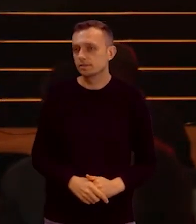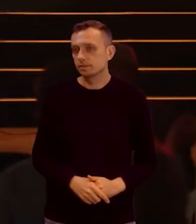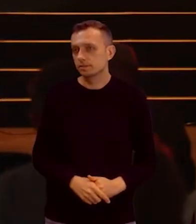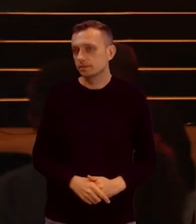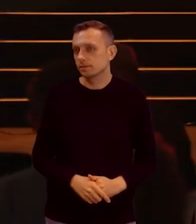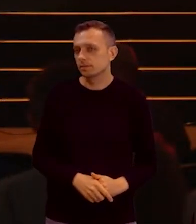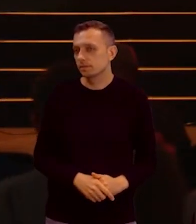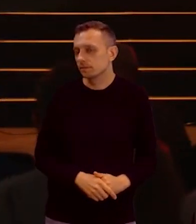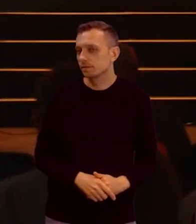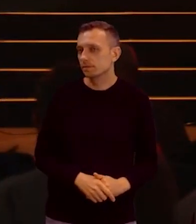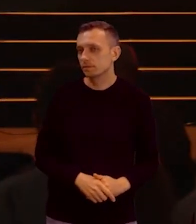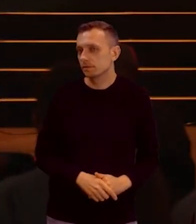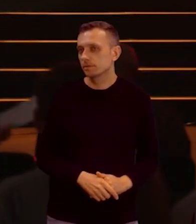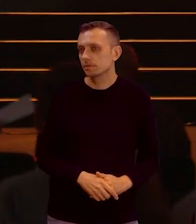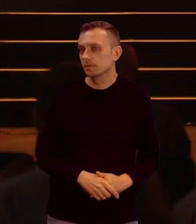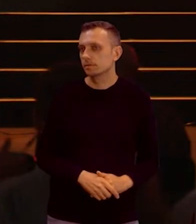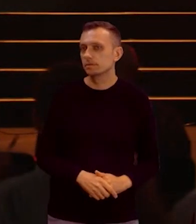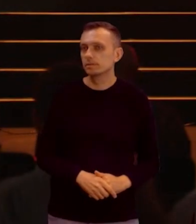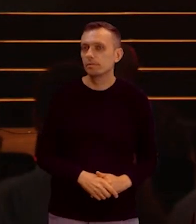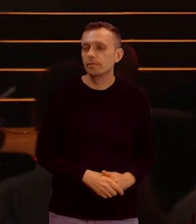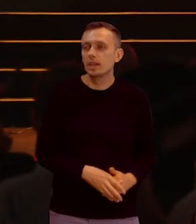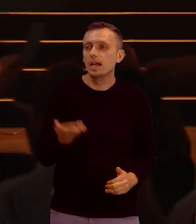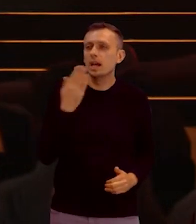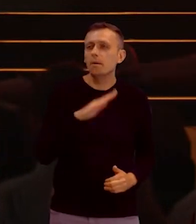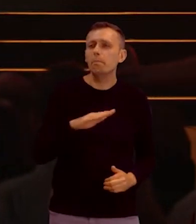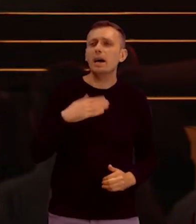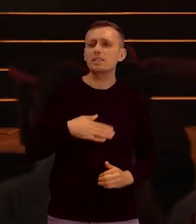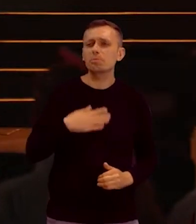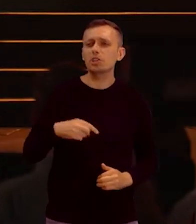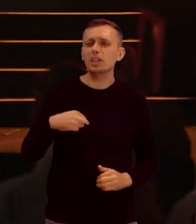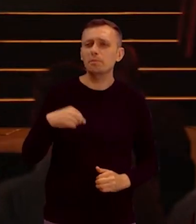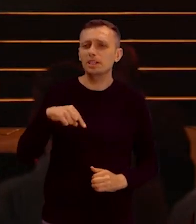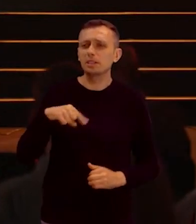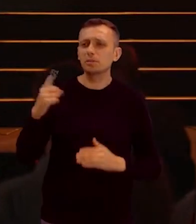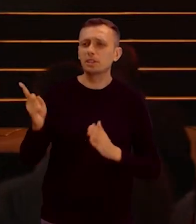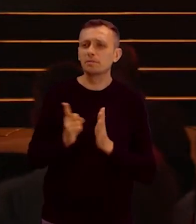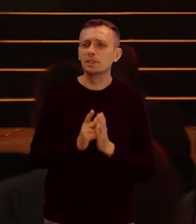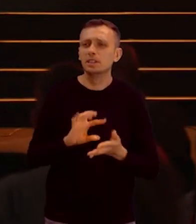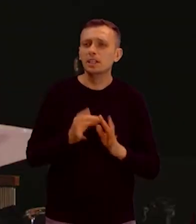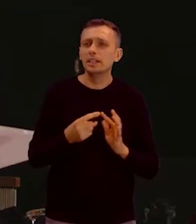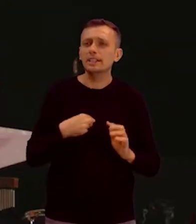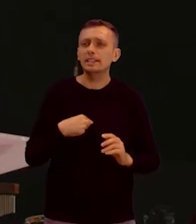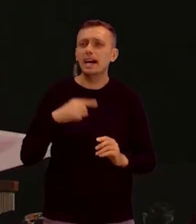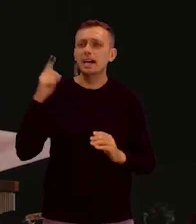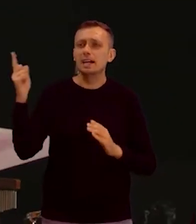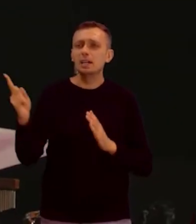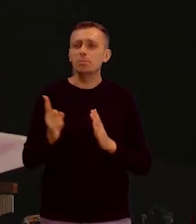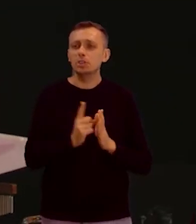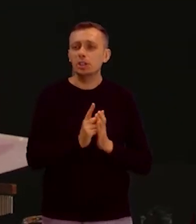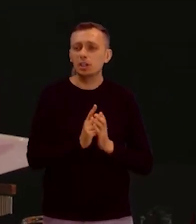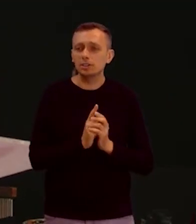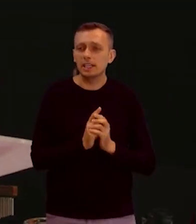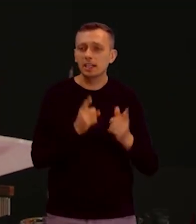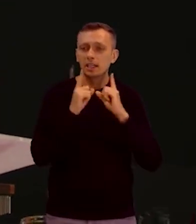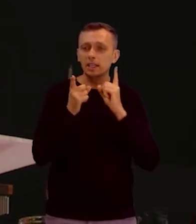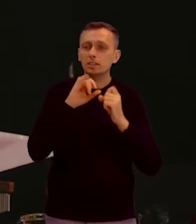To jest ogromny zaszczyt, że ja mogę tutaj być. I to jest bardzo ciekawe, bo kiedy przychodzę, aby rozmawiać z najlepszymi ludźmi, którzy zamieszkują planetę